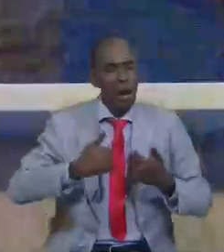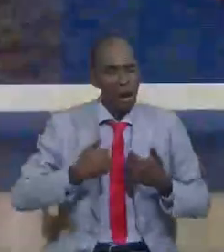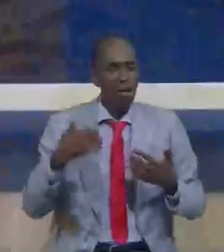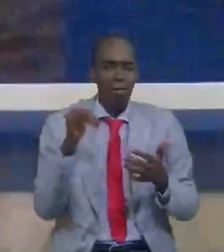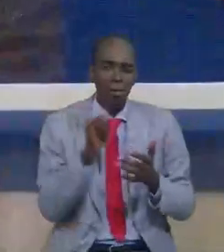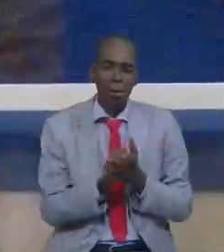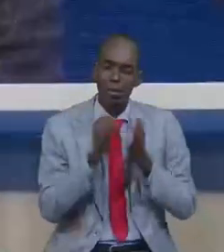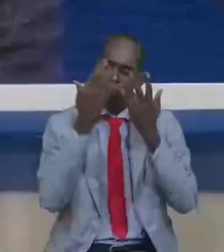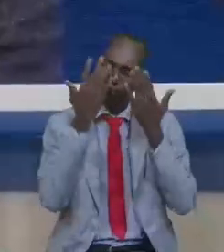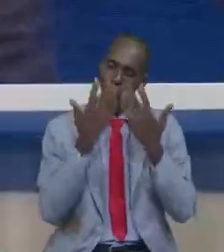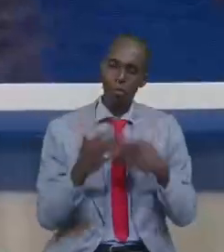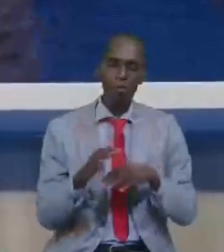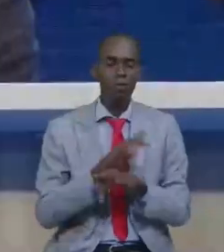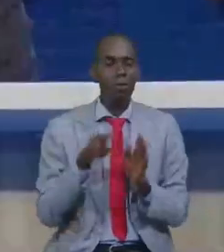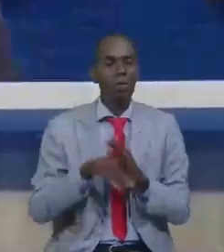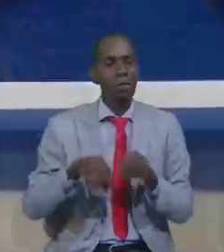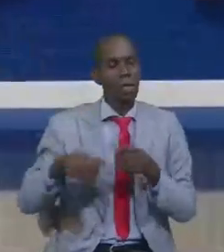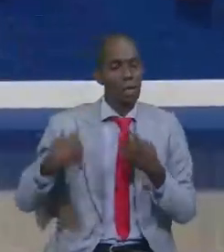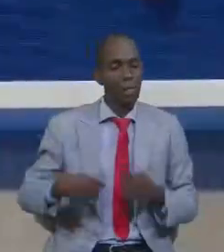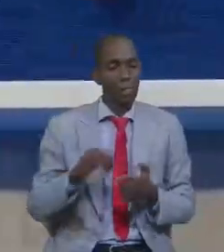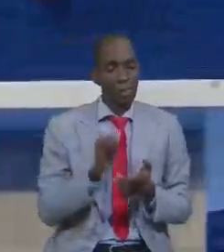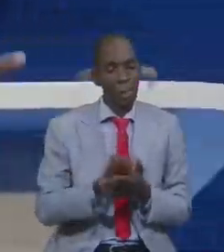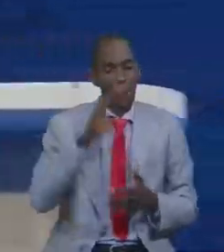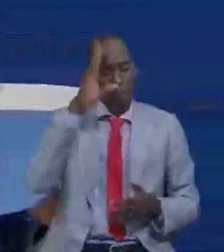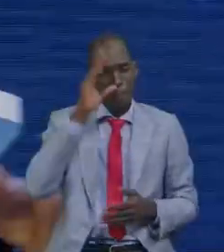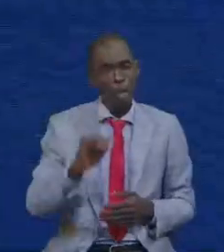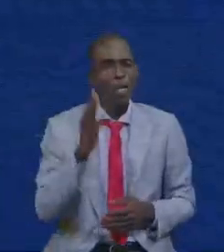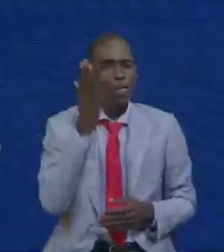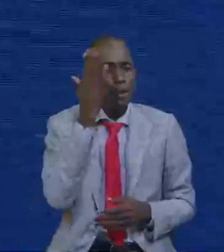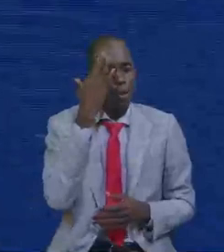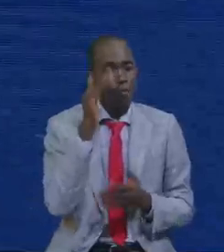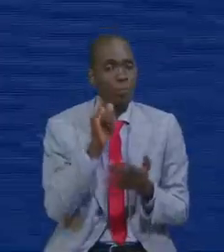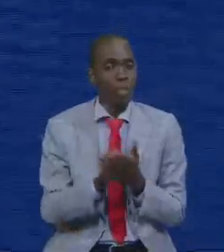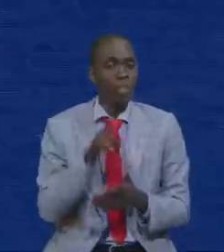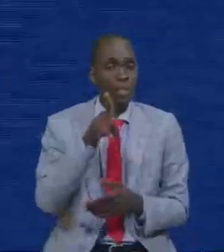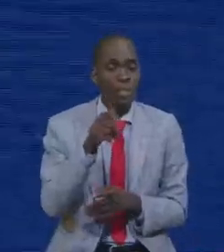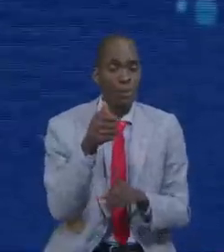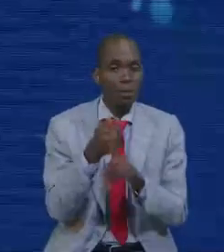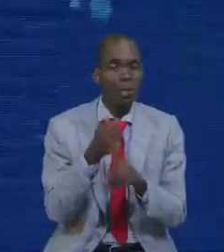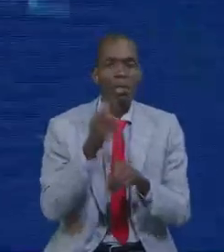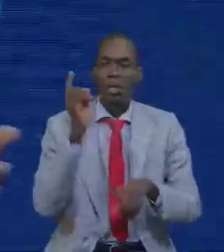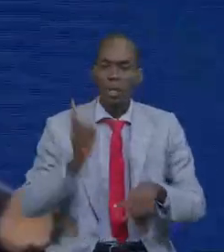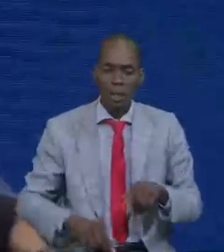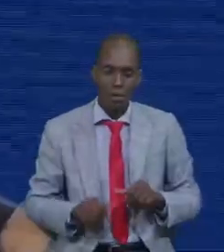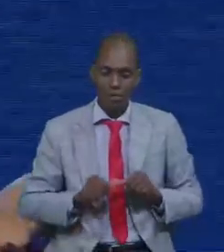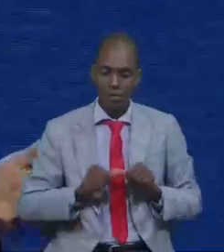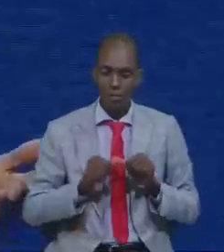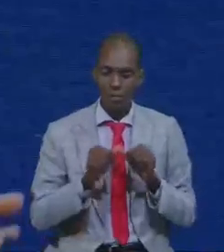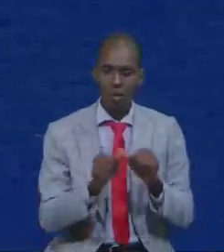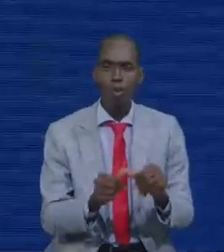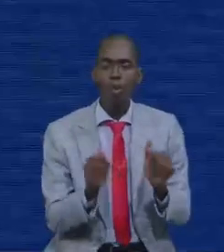l'a convaincu. Il savait qu'il ne pouvait pas porter cette culpabilité